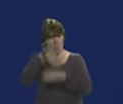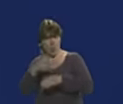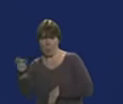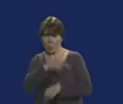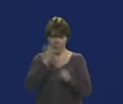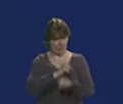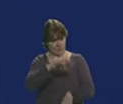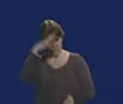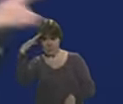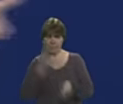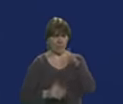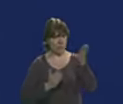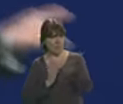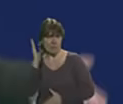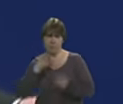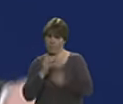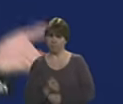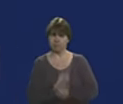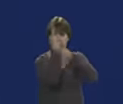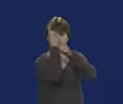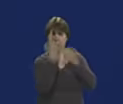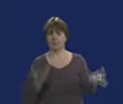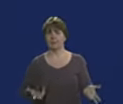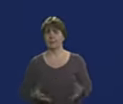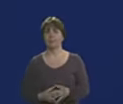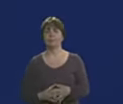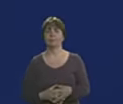avez surmonté vos problèmes. Voilà la France qui travaille.